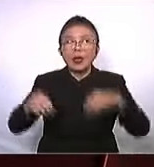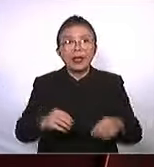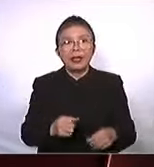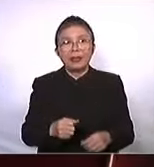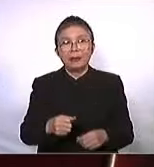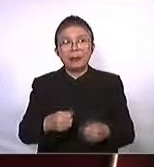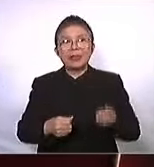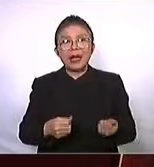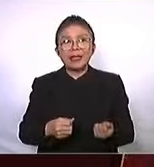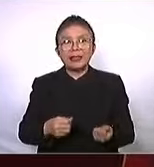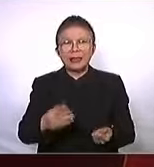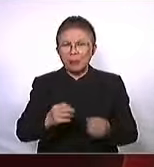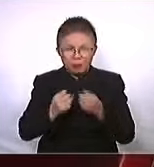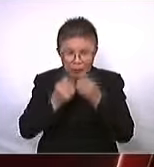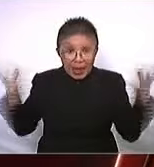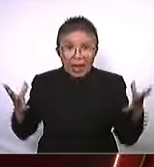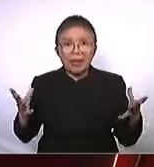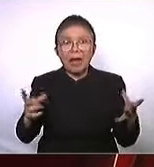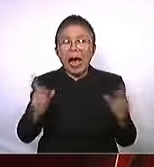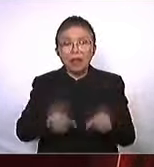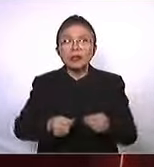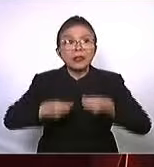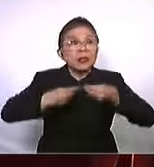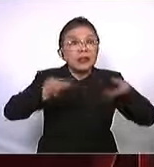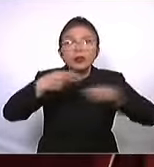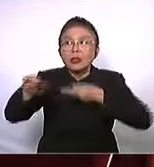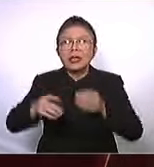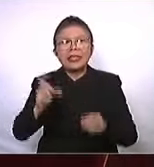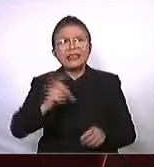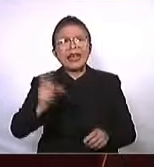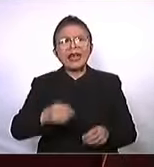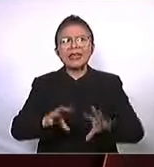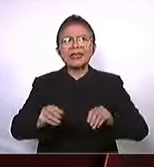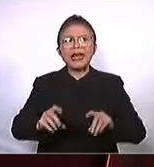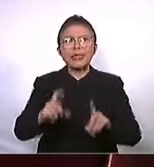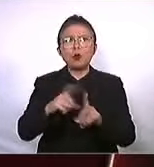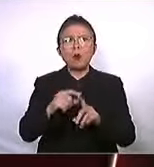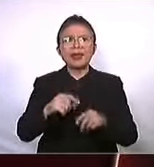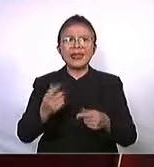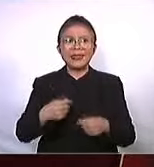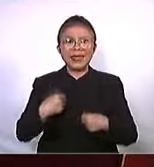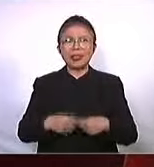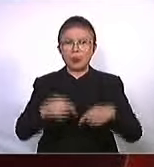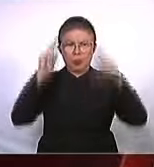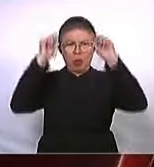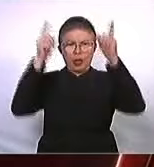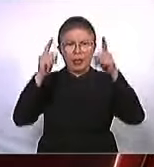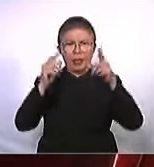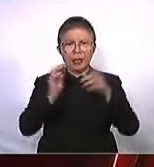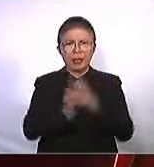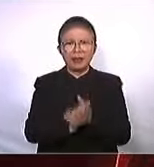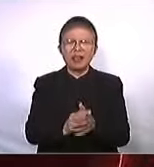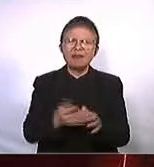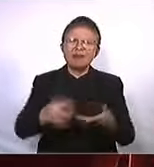ekspansif itu tidak kita miliki. Karena memang seluruh cara kerja diplomasi kita masih politik dan sangat normatif. Yang